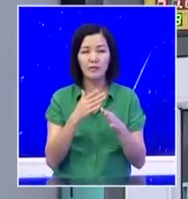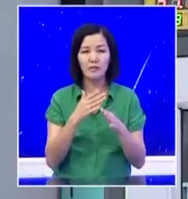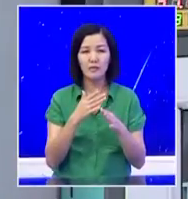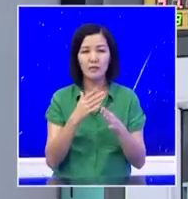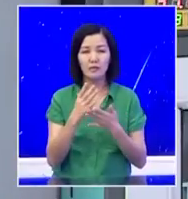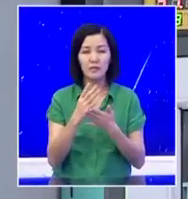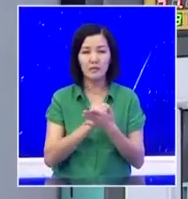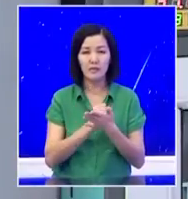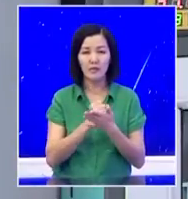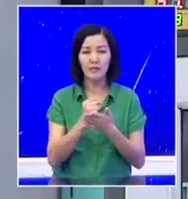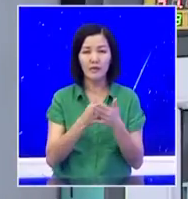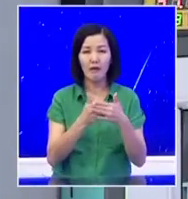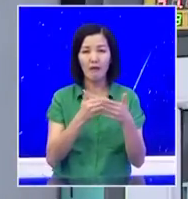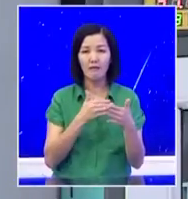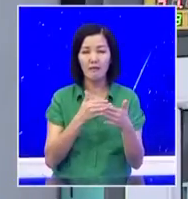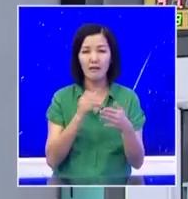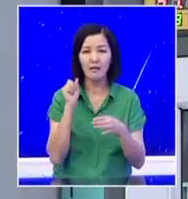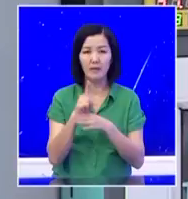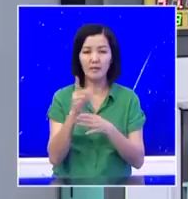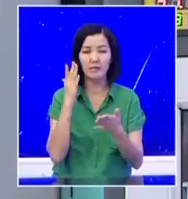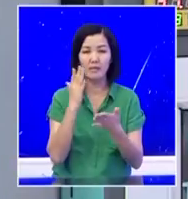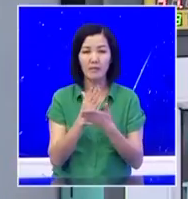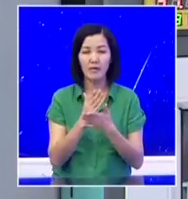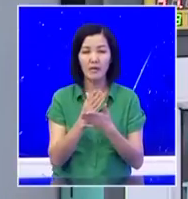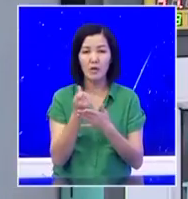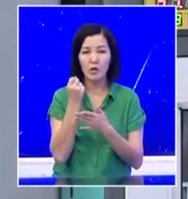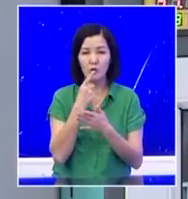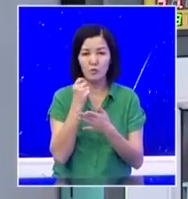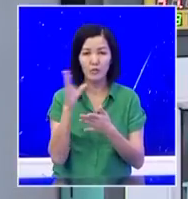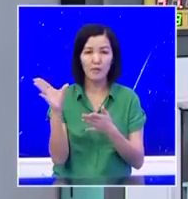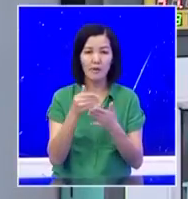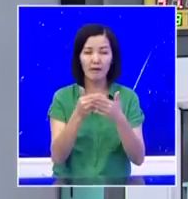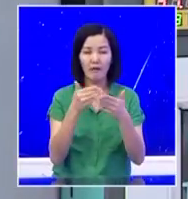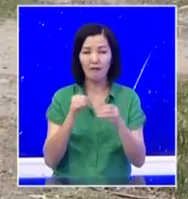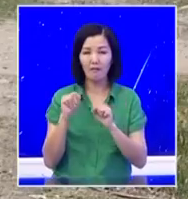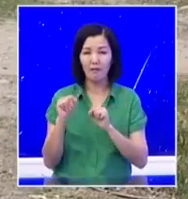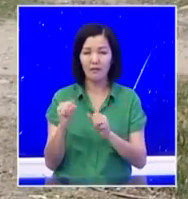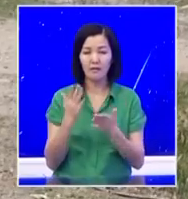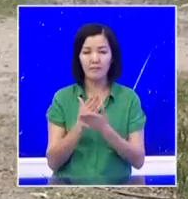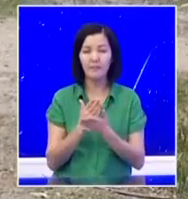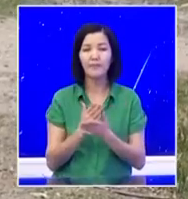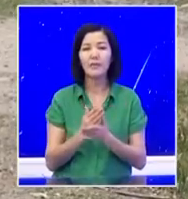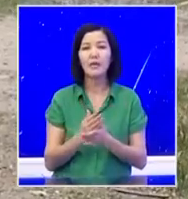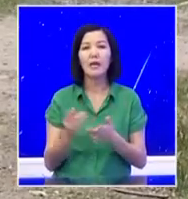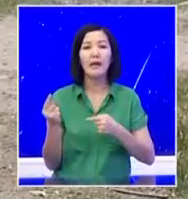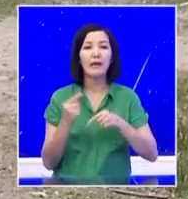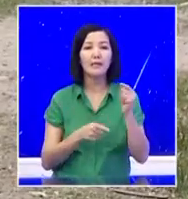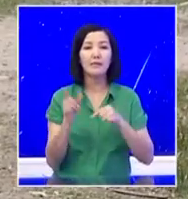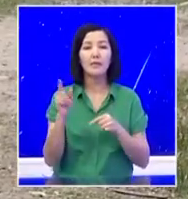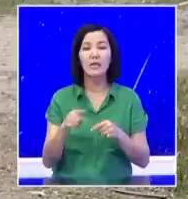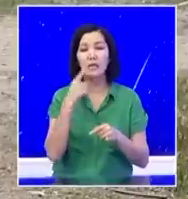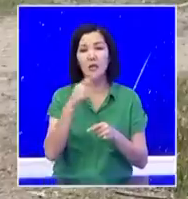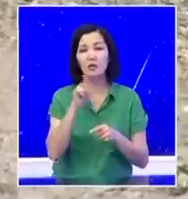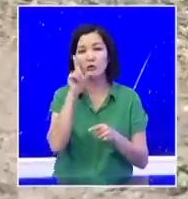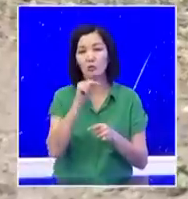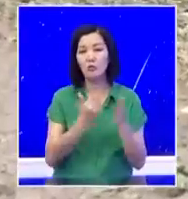забронированный дейді ғой, уже алдын ала алып қойғандар, жұмыртқаларын алар, бәрі алдын ала алып қойғандар. Жеке кәсіпкердің айтуынша, бұл құс өніміне